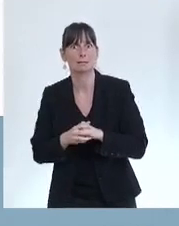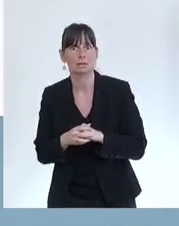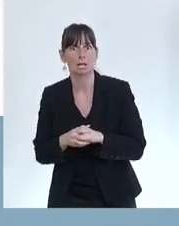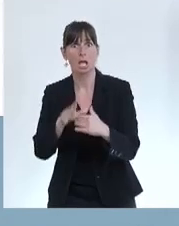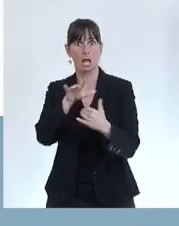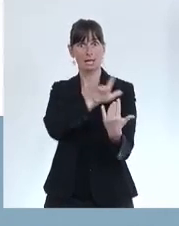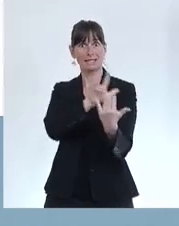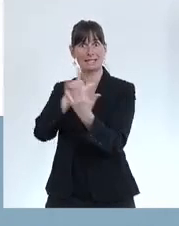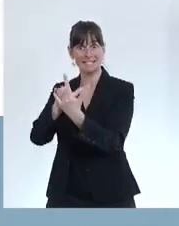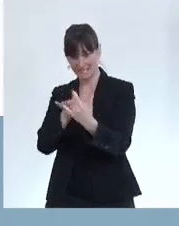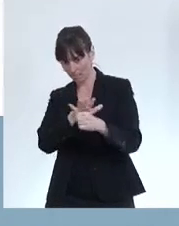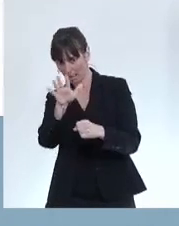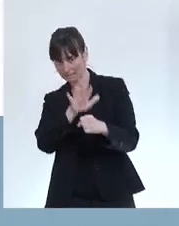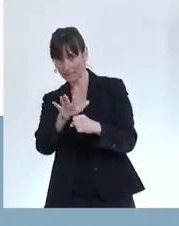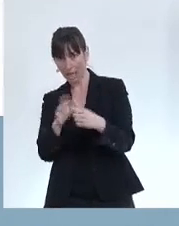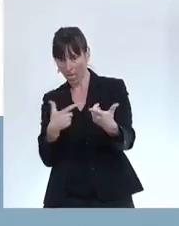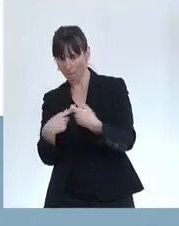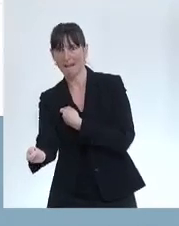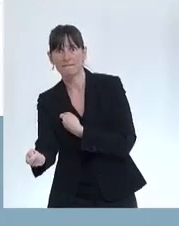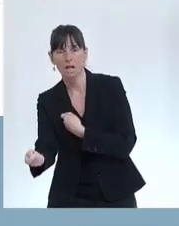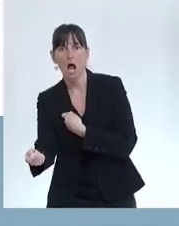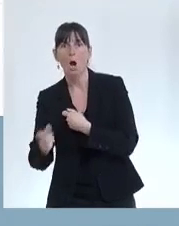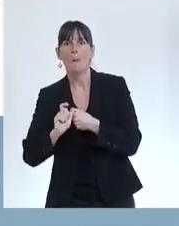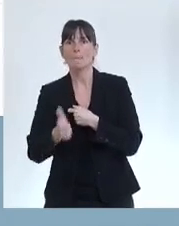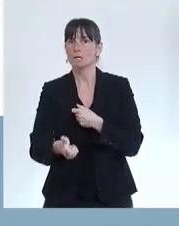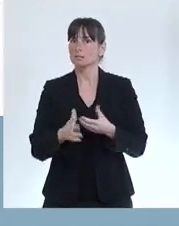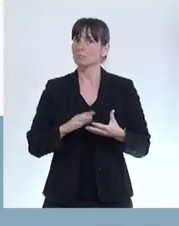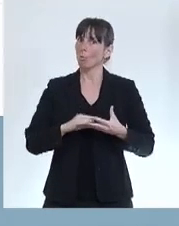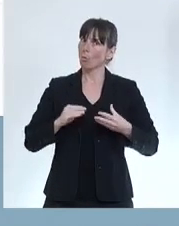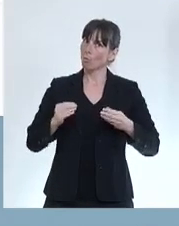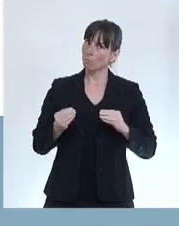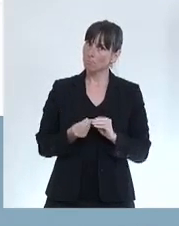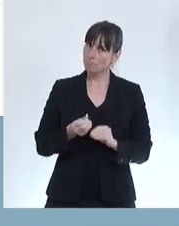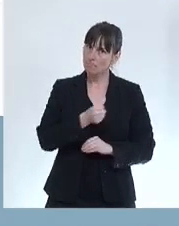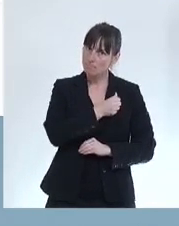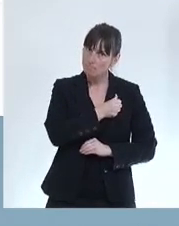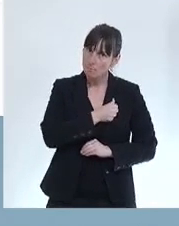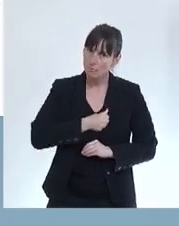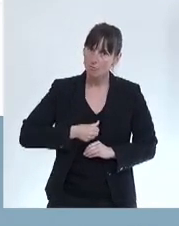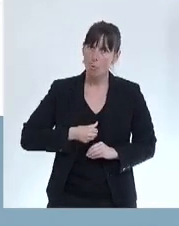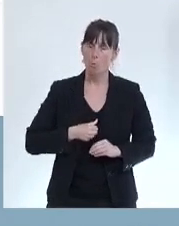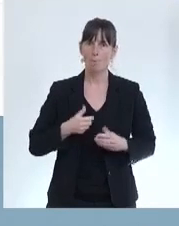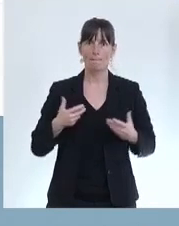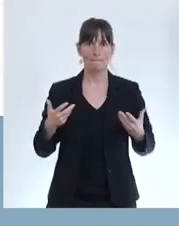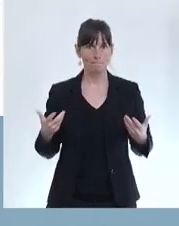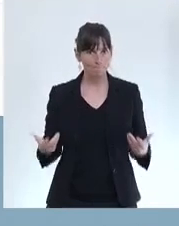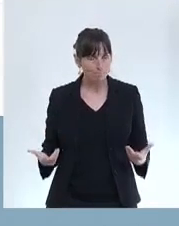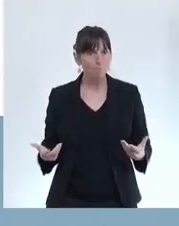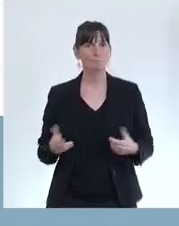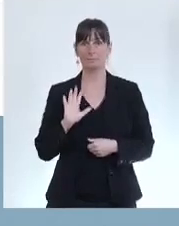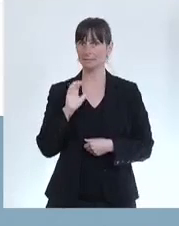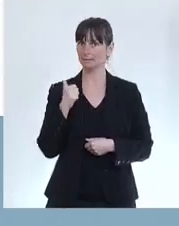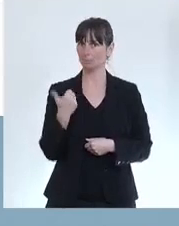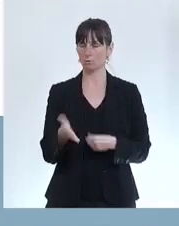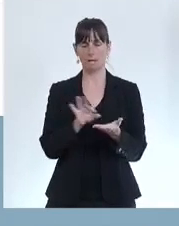capacité d'accueil, alors nous avons un sérieux problème. C'est la raison pour laquelle notre stratégie repose sur